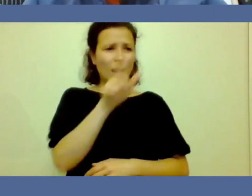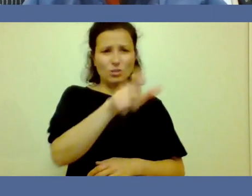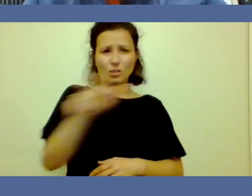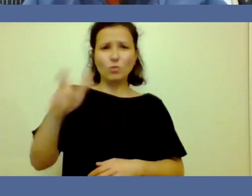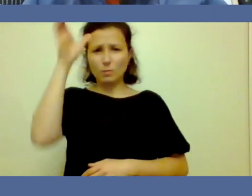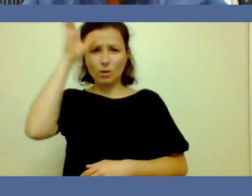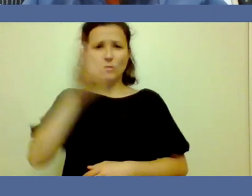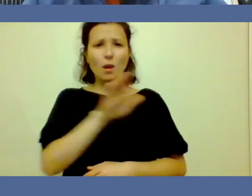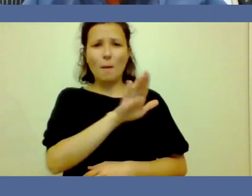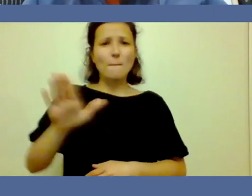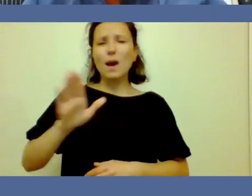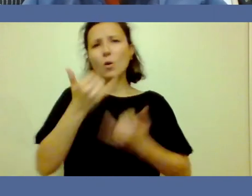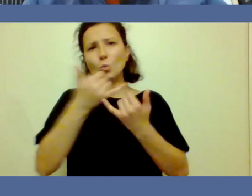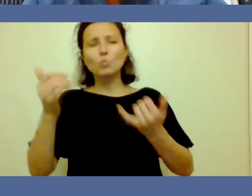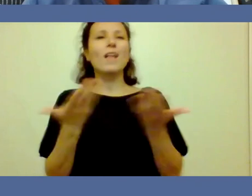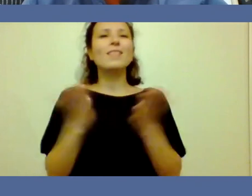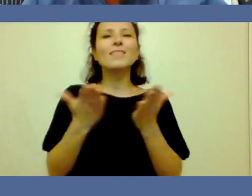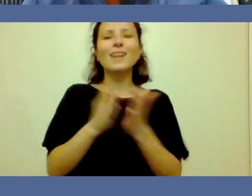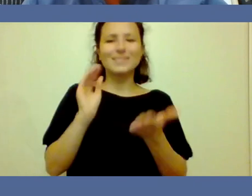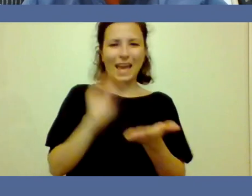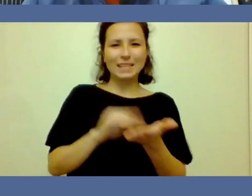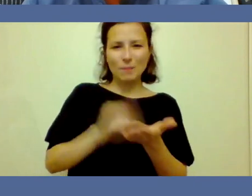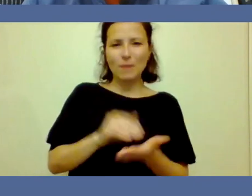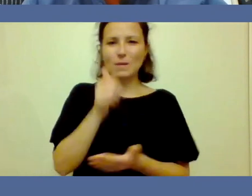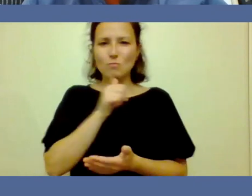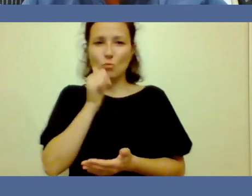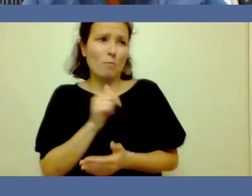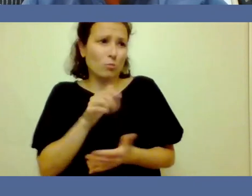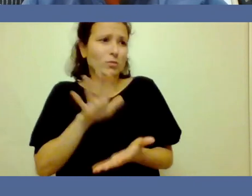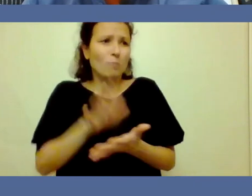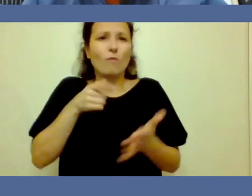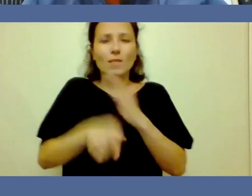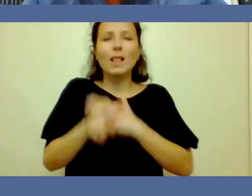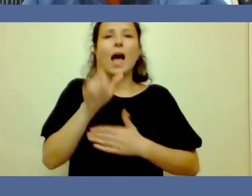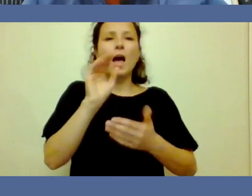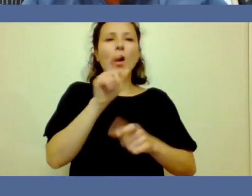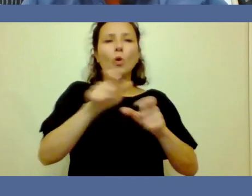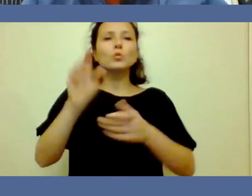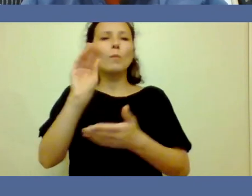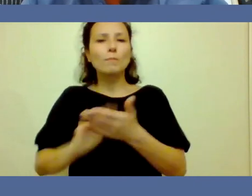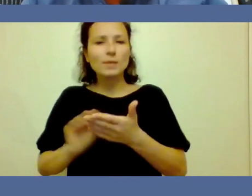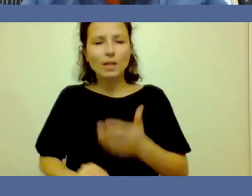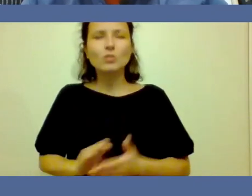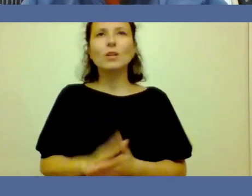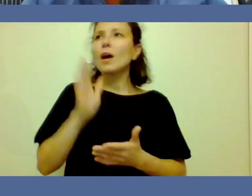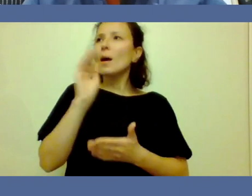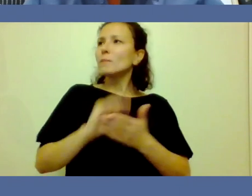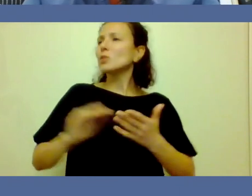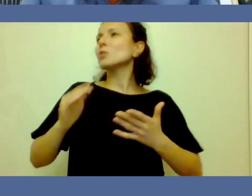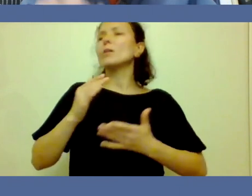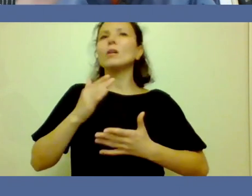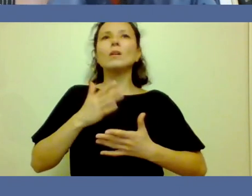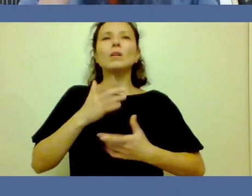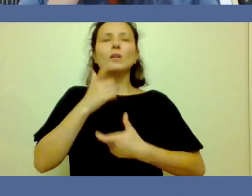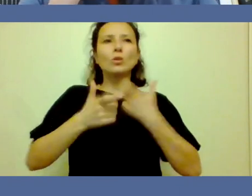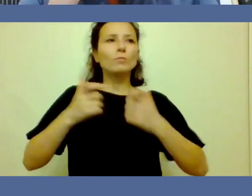rodzaju literackie eksperymenty. Ponieważ to jest typowe dla pisarzy. Pisarz, żeby się oczyścić, żeby ten płodozmiał miał